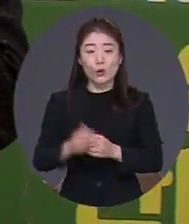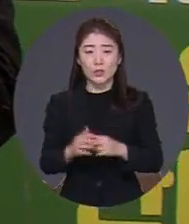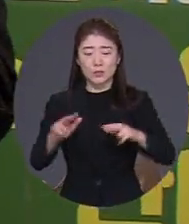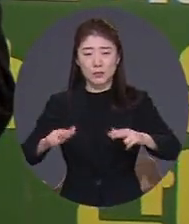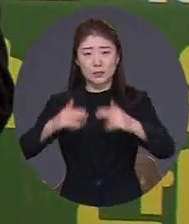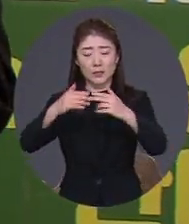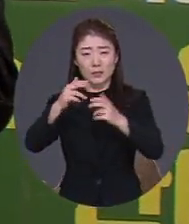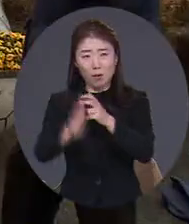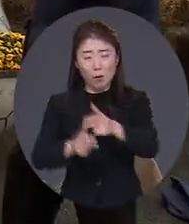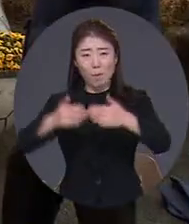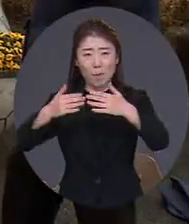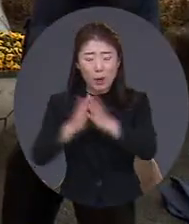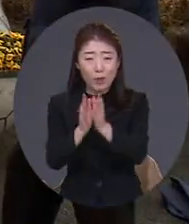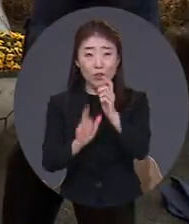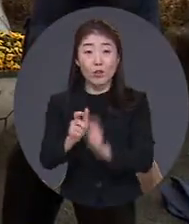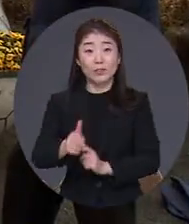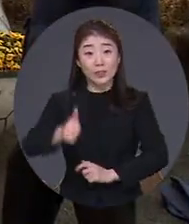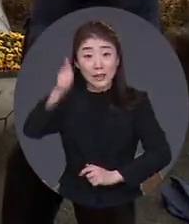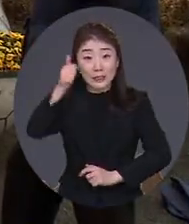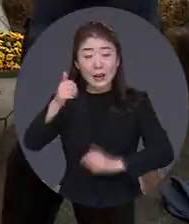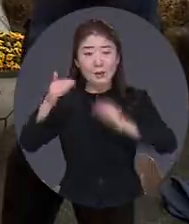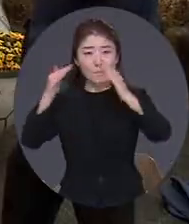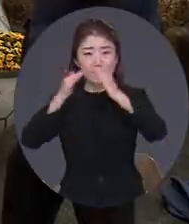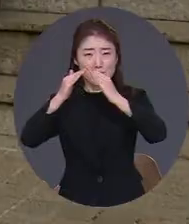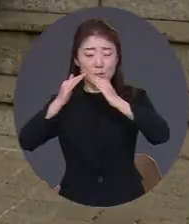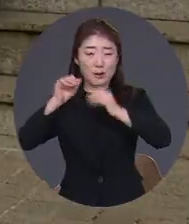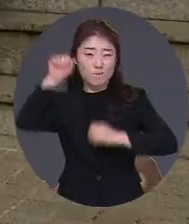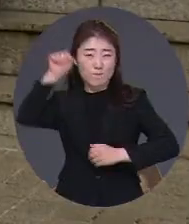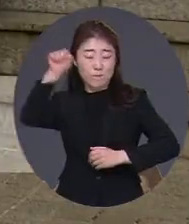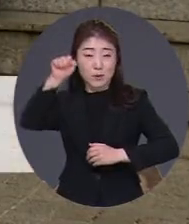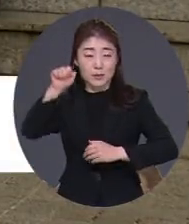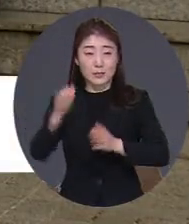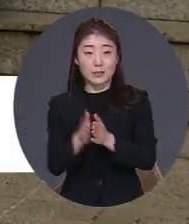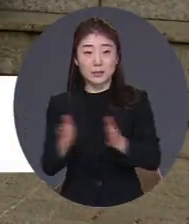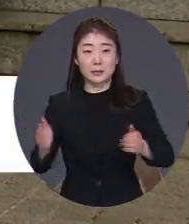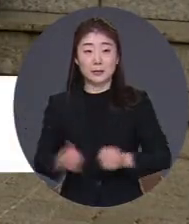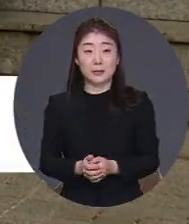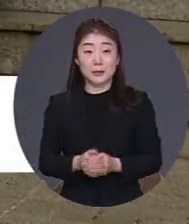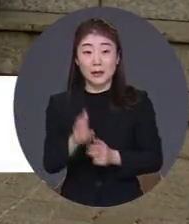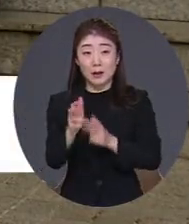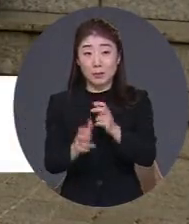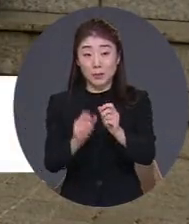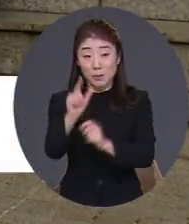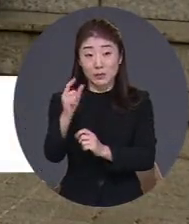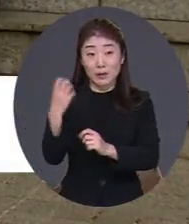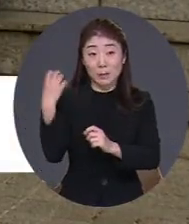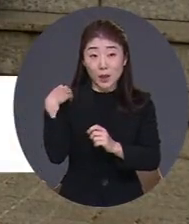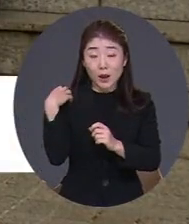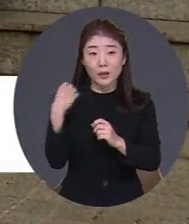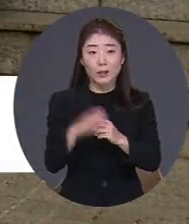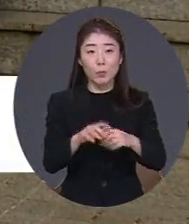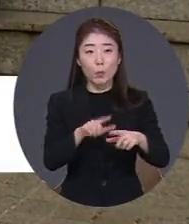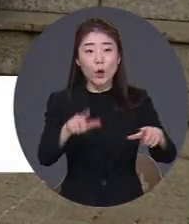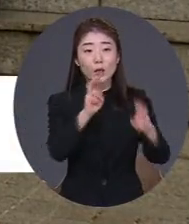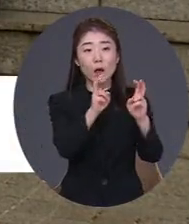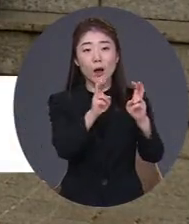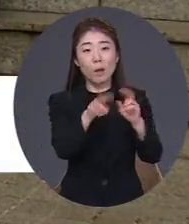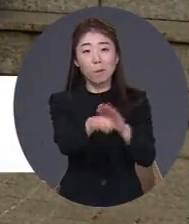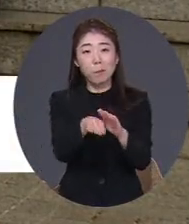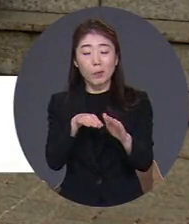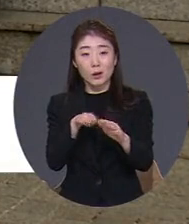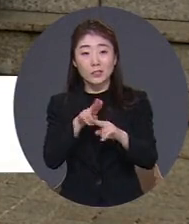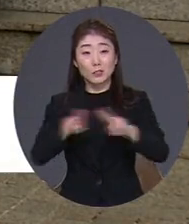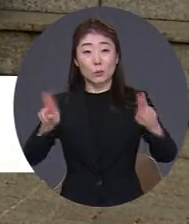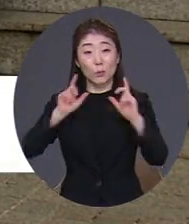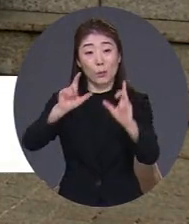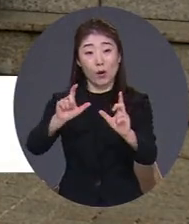접어야 한다며 천막 농성에 돌입했습니다. 사업비의 대부분을 담당하기로 했던 민간사업도 빠진 마당에서 고작 150억